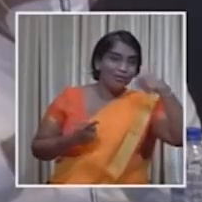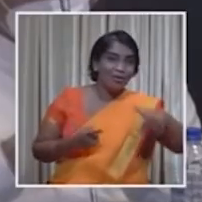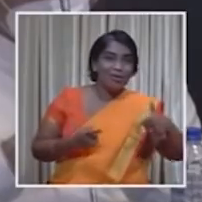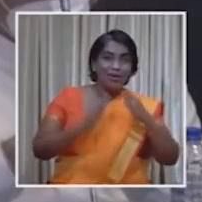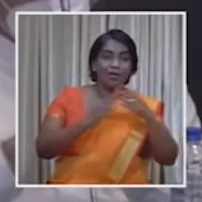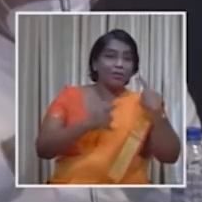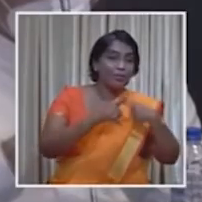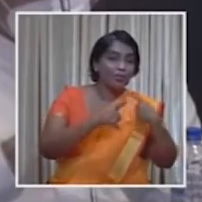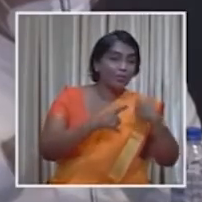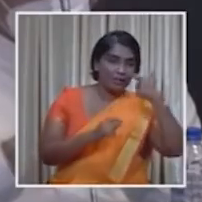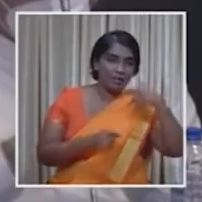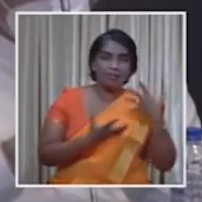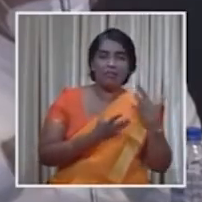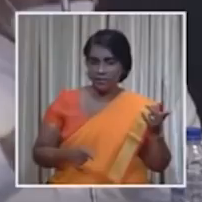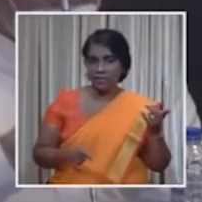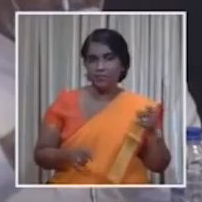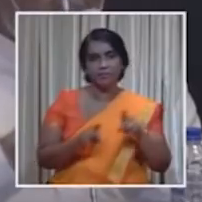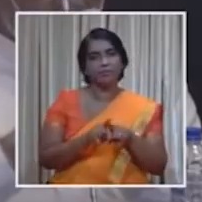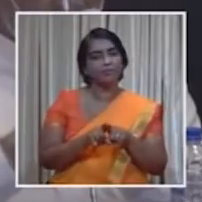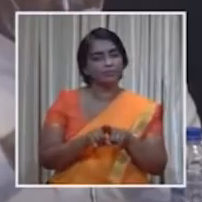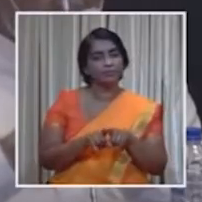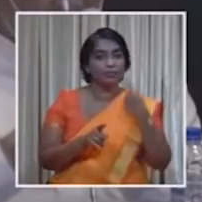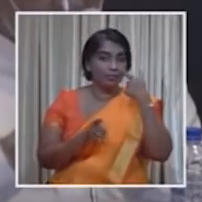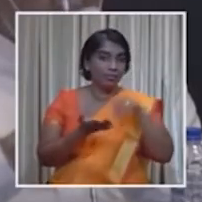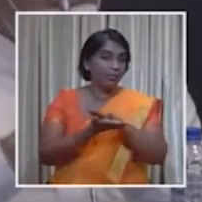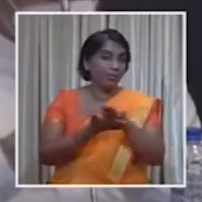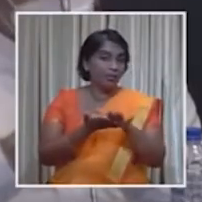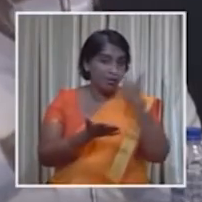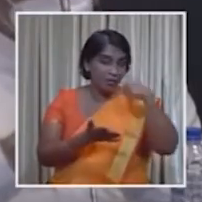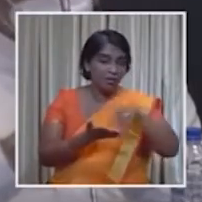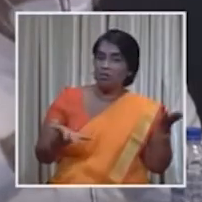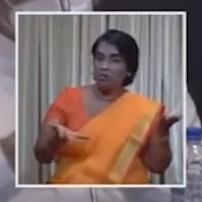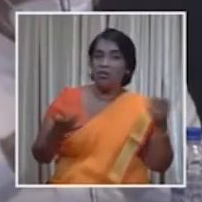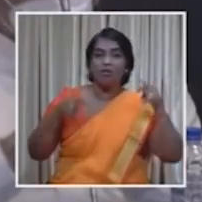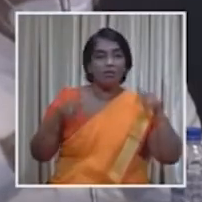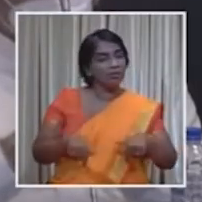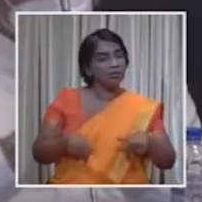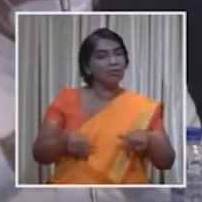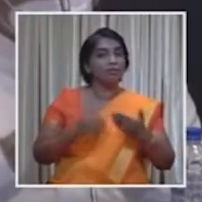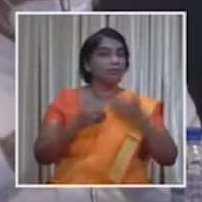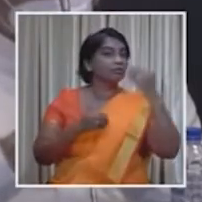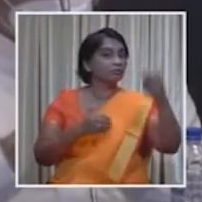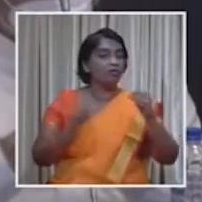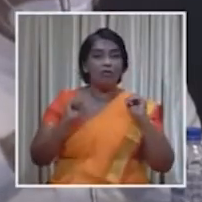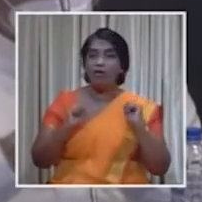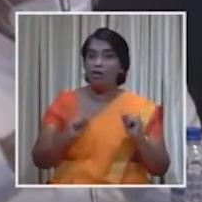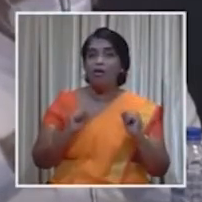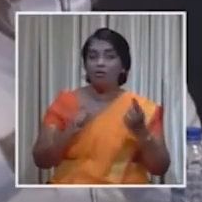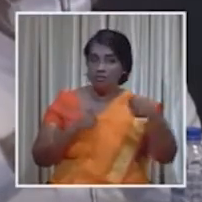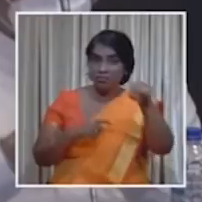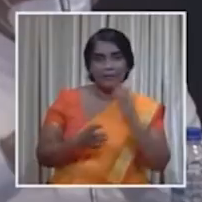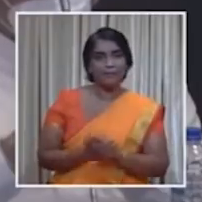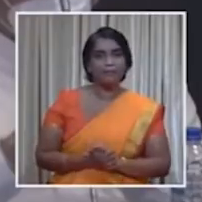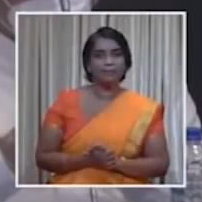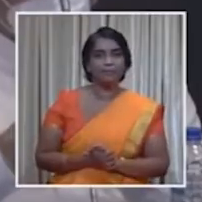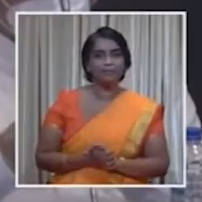භූමි තෙල් පෝලිමක් රටේ ඇති වෙලා තියෙනවා. ඉතින් පිරිපහදුව තියෙද්දිත් භූමි තෙල් පෝලිමක් තිබුණා නම් ඉස්සරහට කොහොම වෙයිද කියලා තමුන්නාන්සේට අපිට හිතා ගන්න